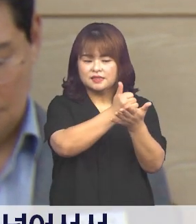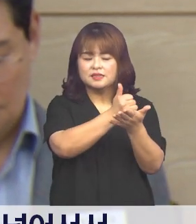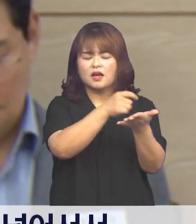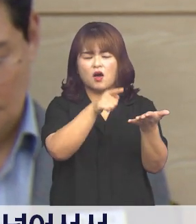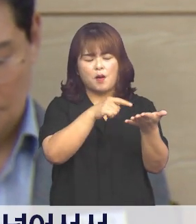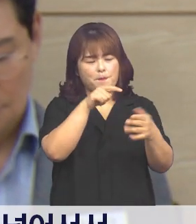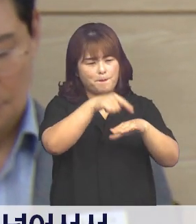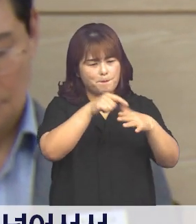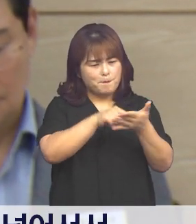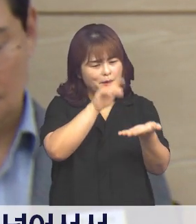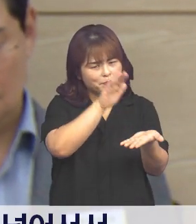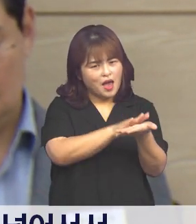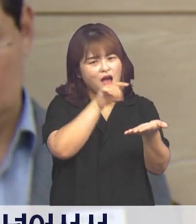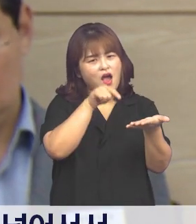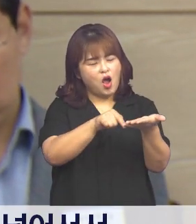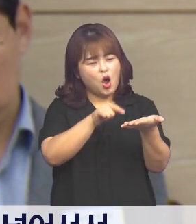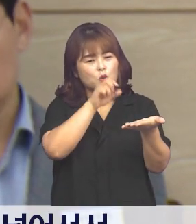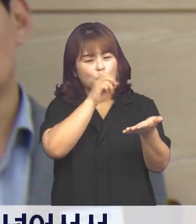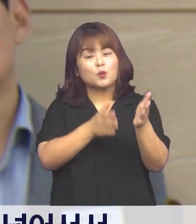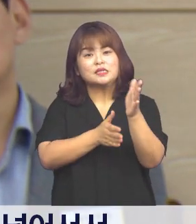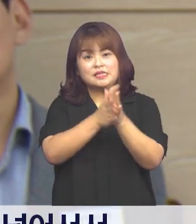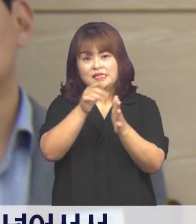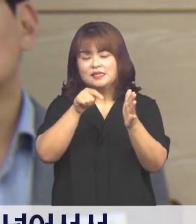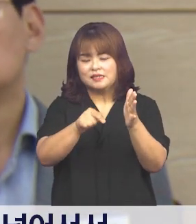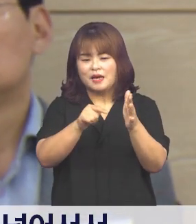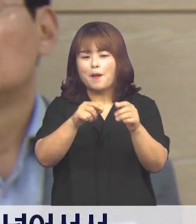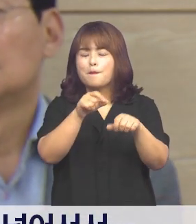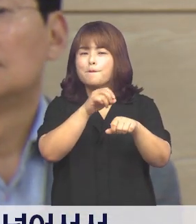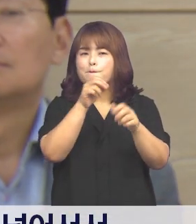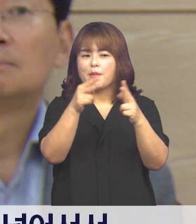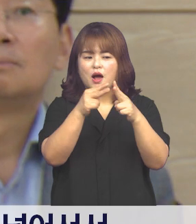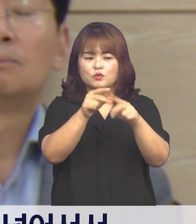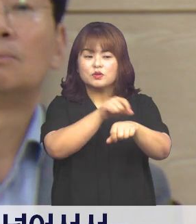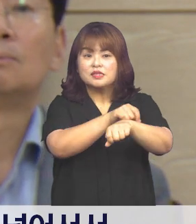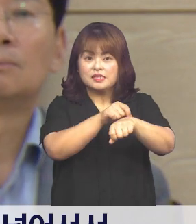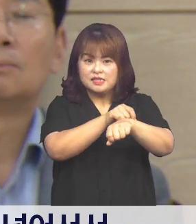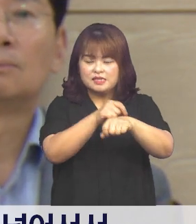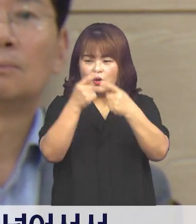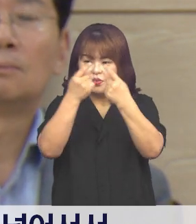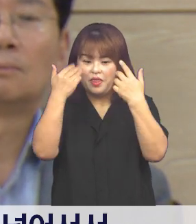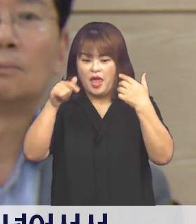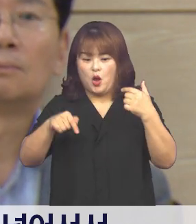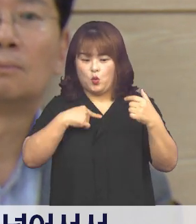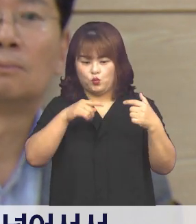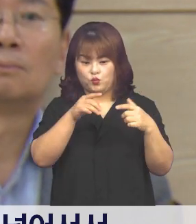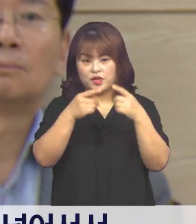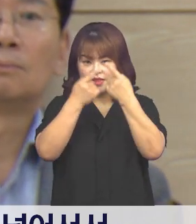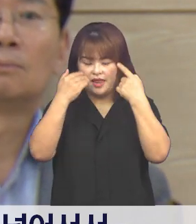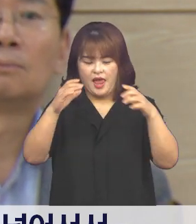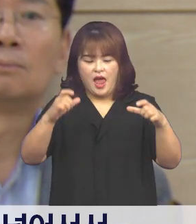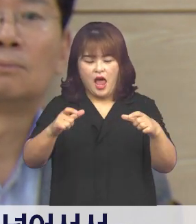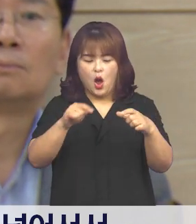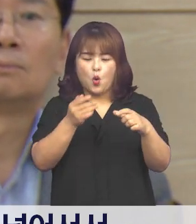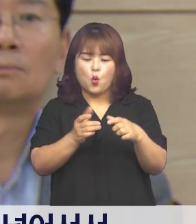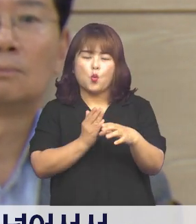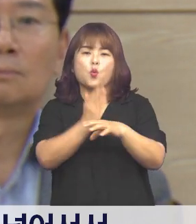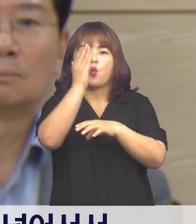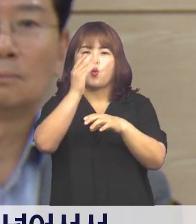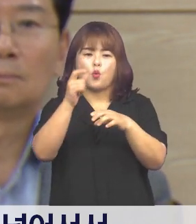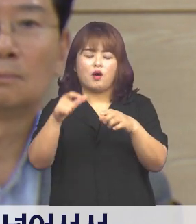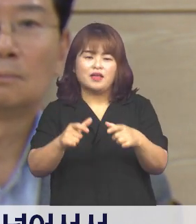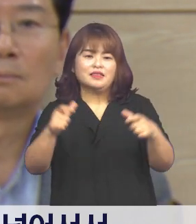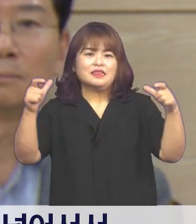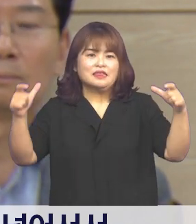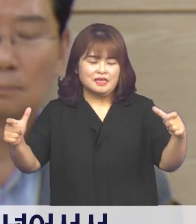시장님의 열정을 빼면 문희 씨가 앞으로 반도체 특성화 계약인 우리 대학을 넘어서서